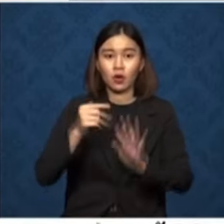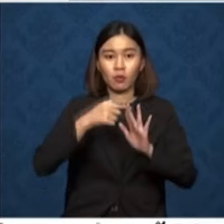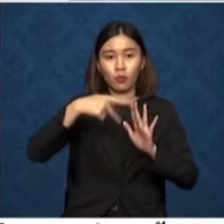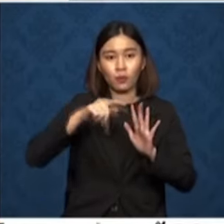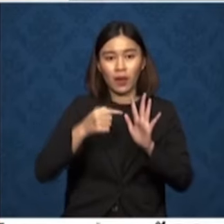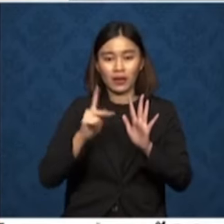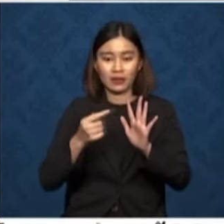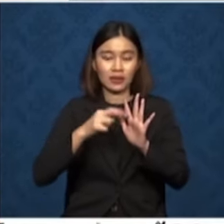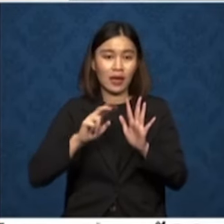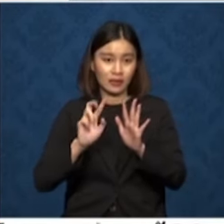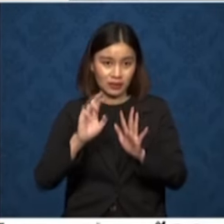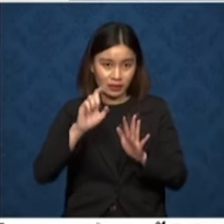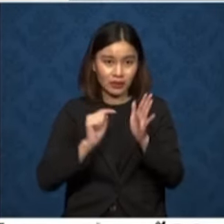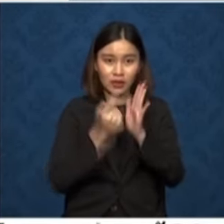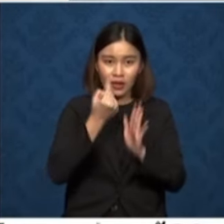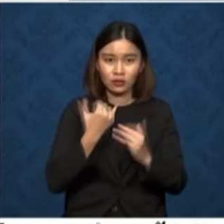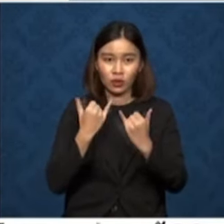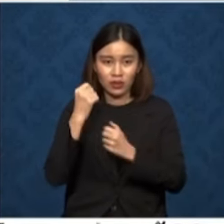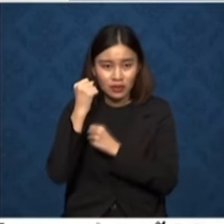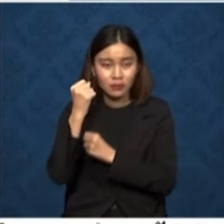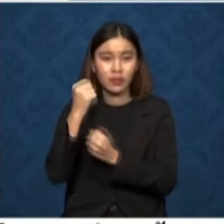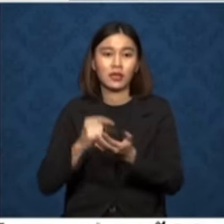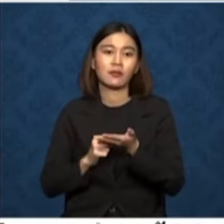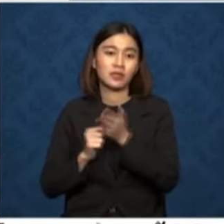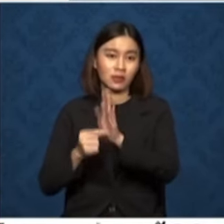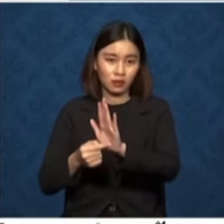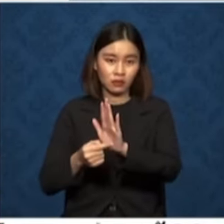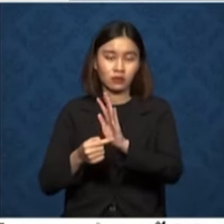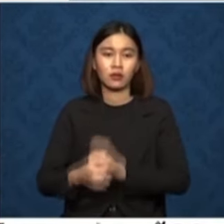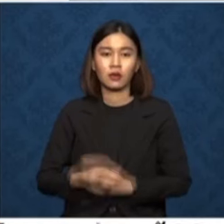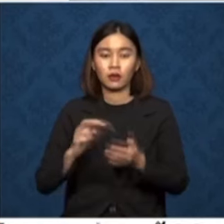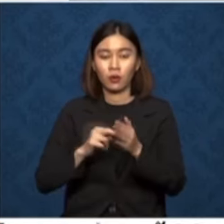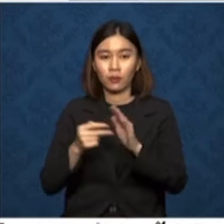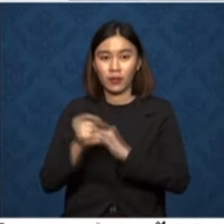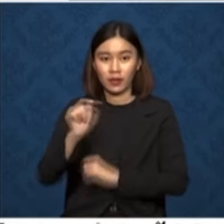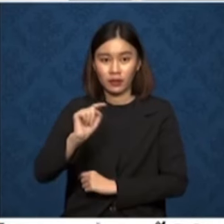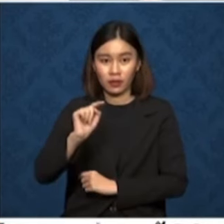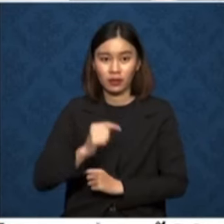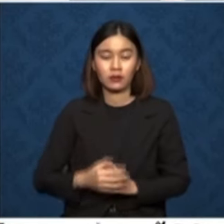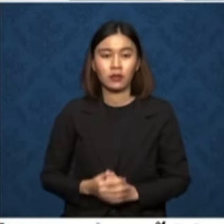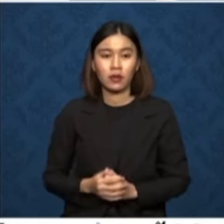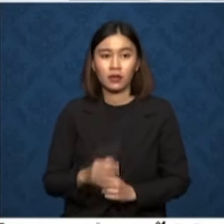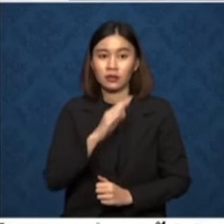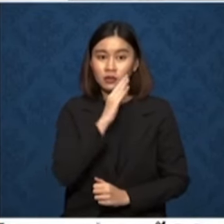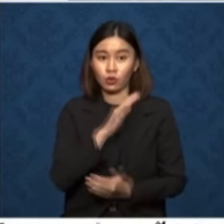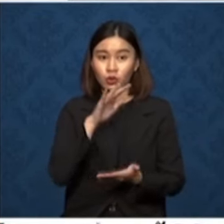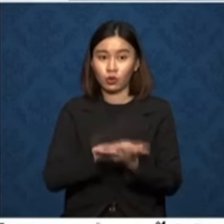ำดับแรกที่พวกเราพยายามเสนอมาโดยตลอดนั่นหมายความว่าเวลาเขาไปโร